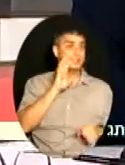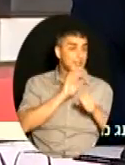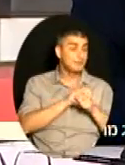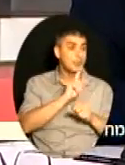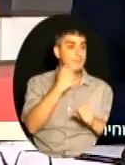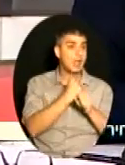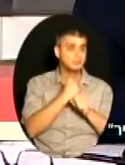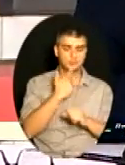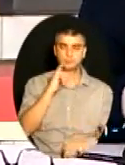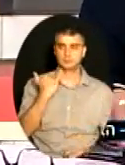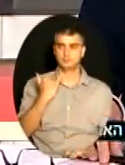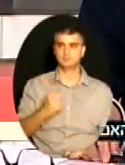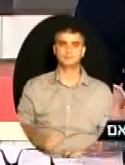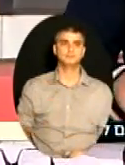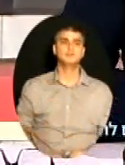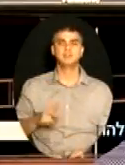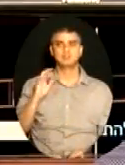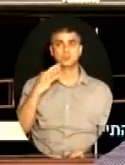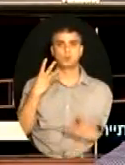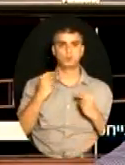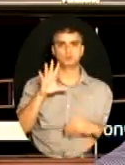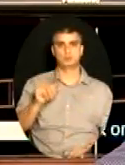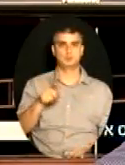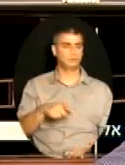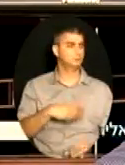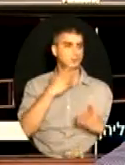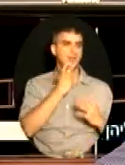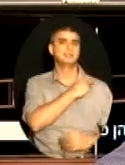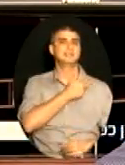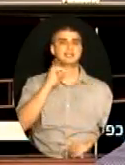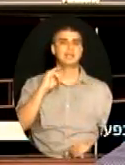יפוענח. כן, כן. ואנחנו נדע מה יש שם. זה סיכוי טוב שהוא יפוענח. השר יצחק אהרונוביץ', תודה רבה לך שבאת. תודה.